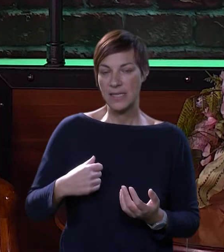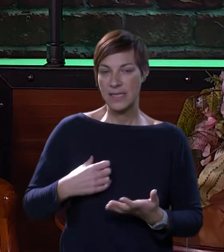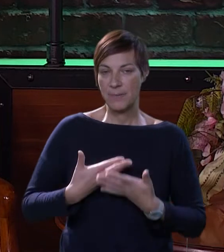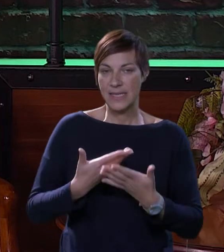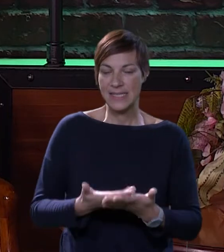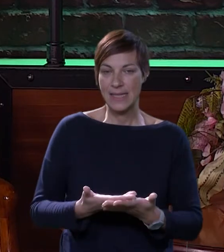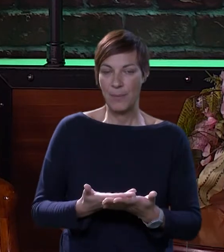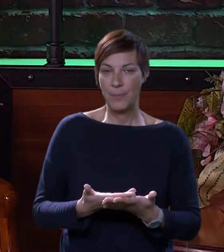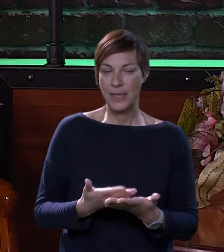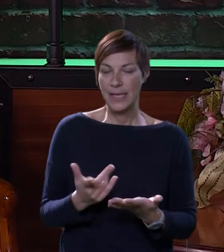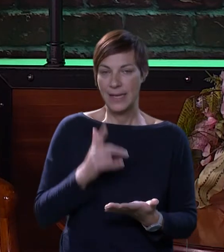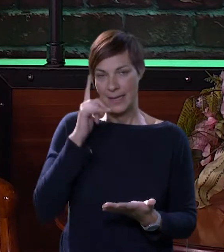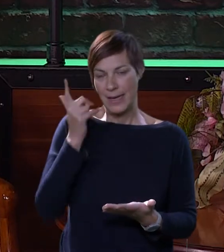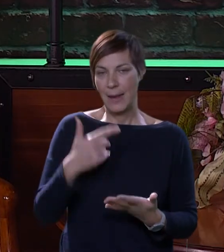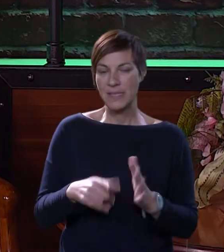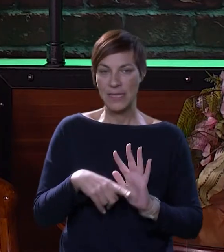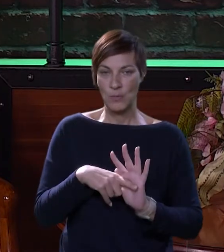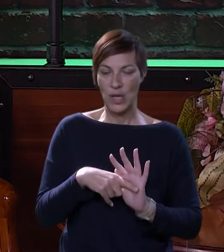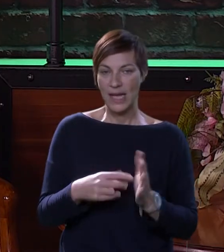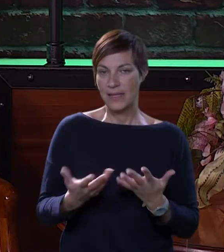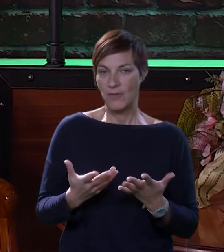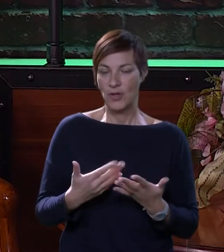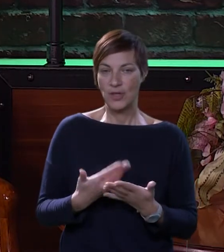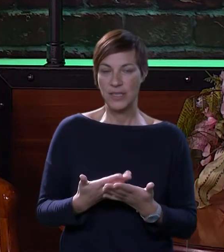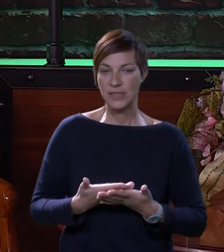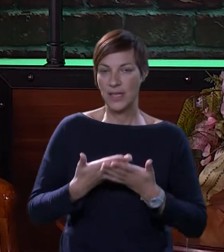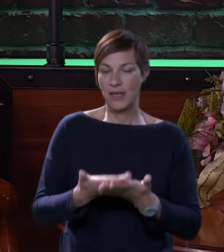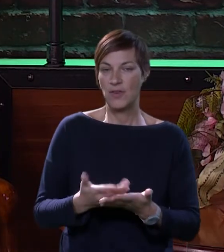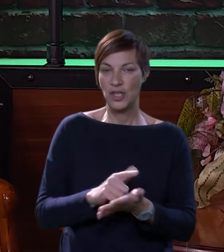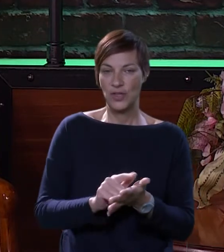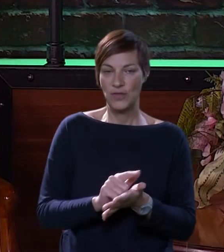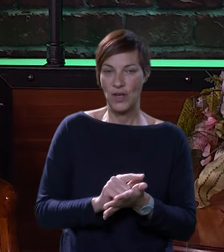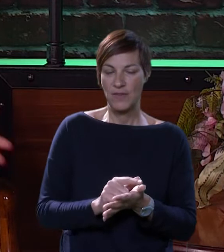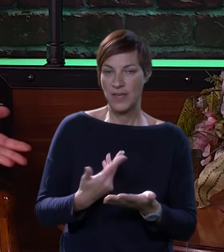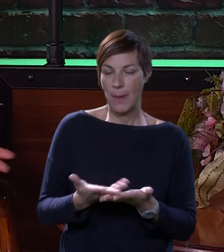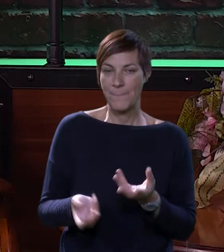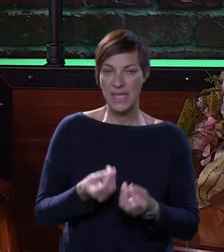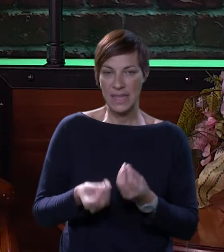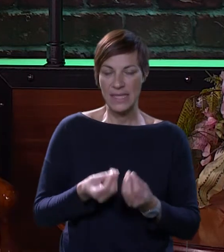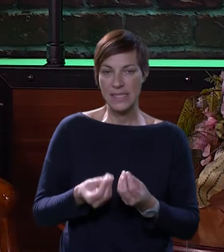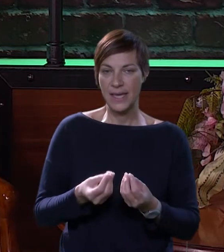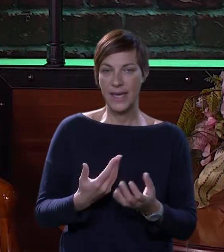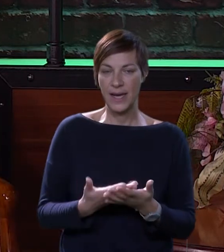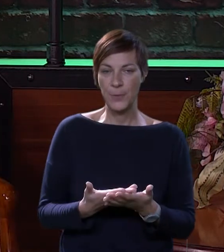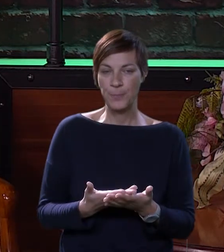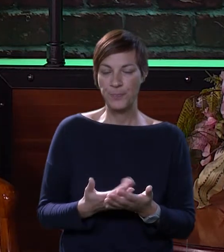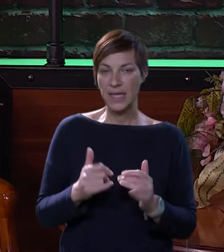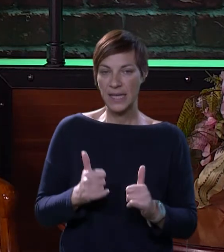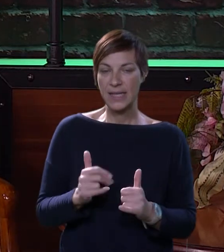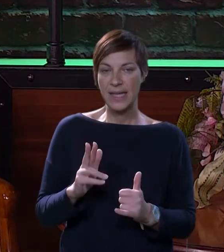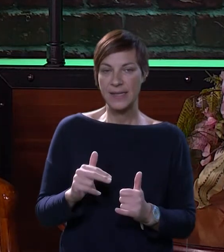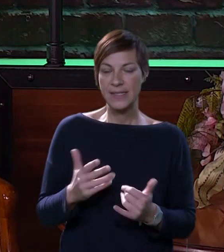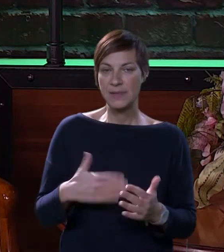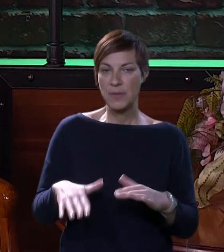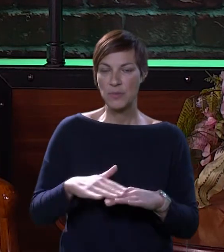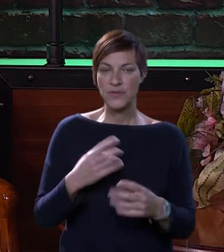prepuštena sama sebi, ne mislim u nekom negativnom kontekstu, nego evo, ovo je tvoje vrijeme i ti se igraj. Dok danas